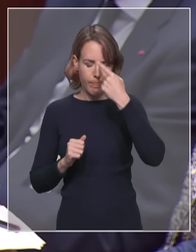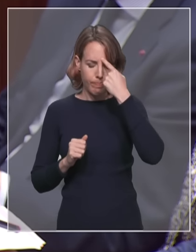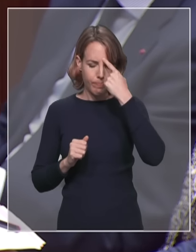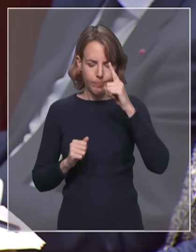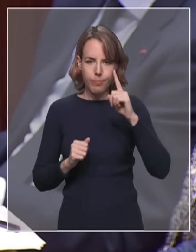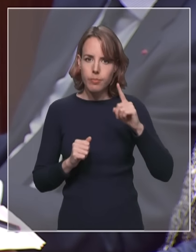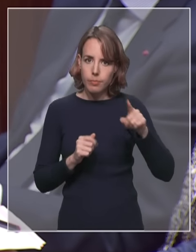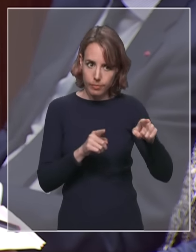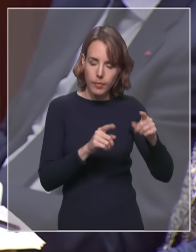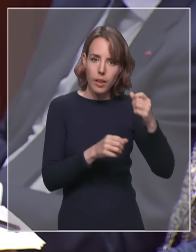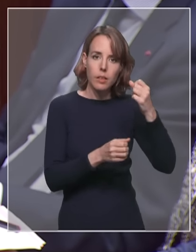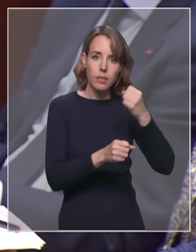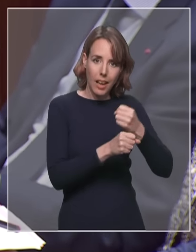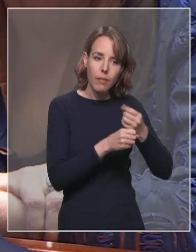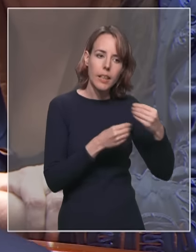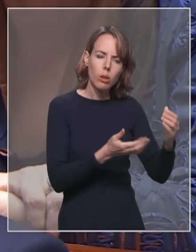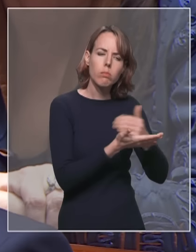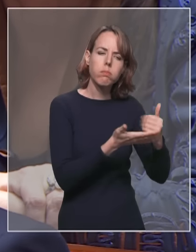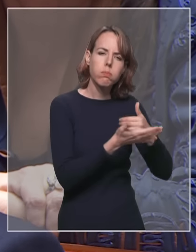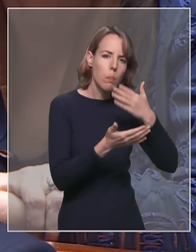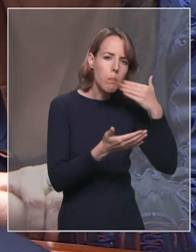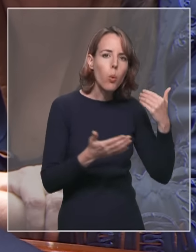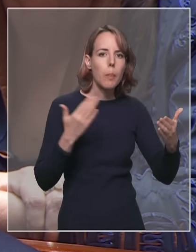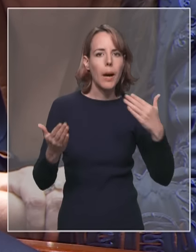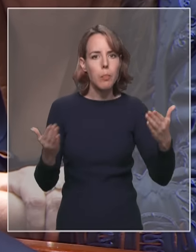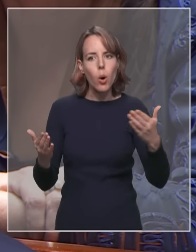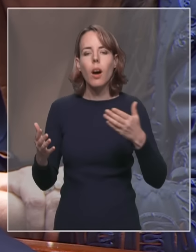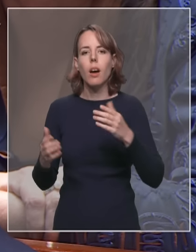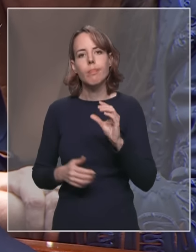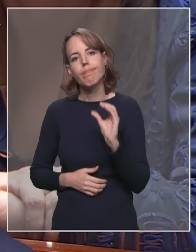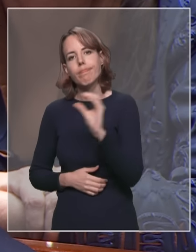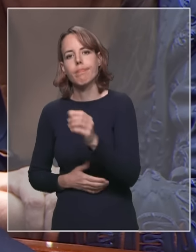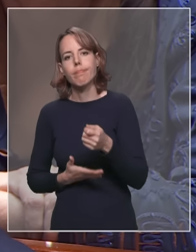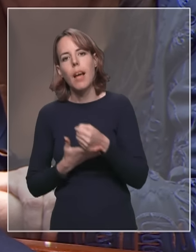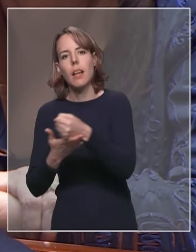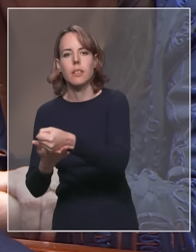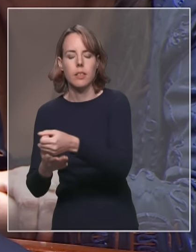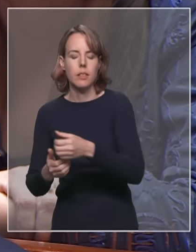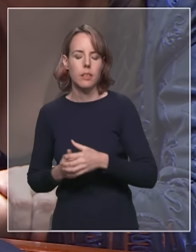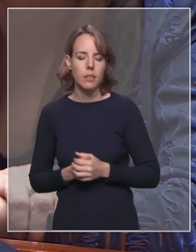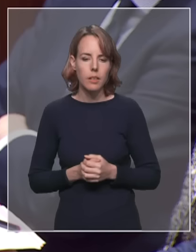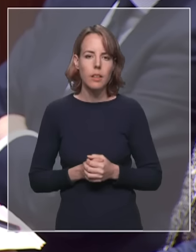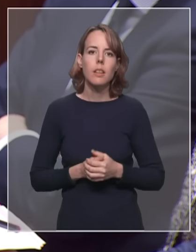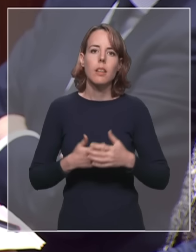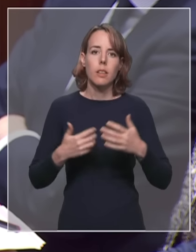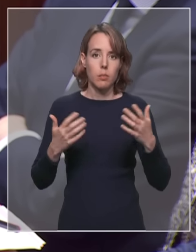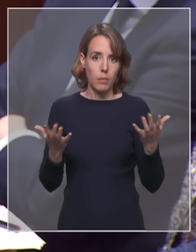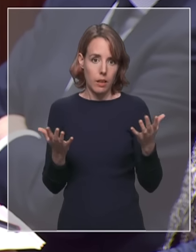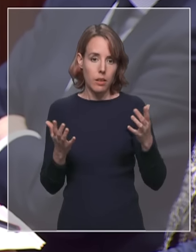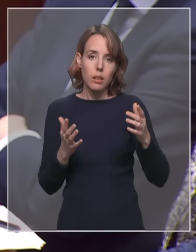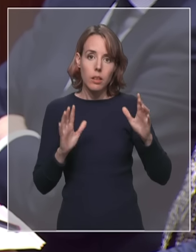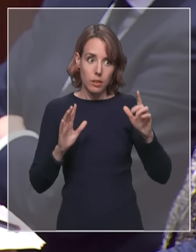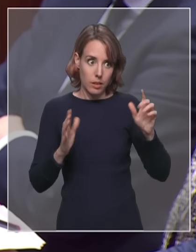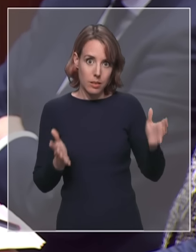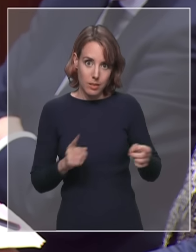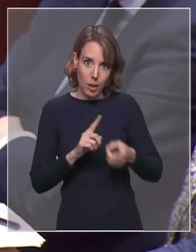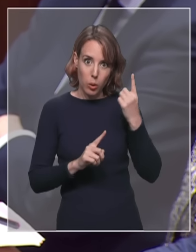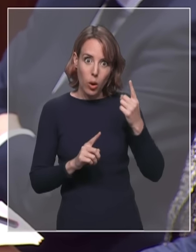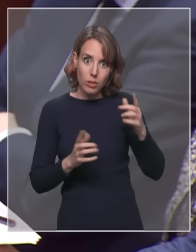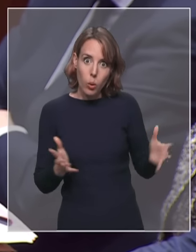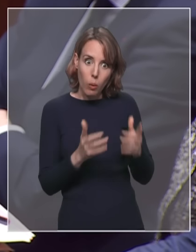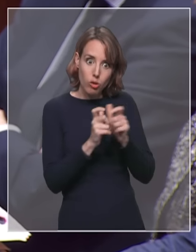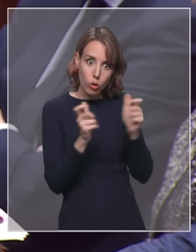travail paye toujours plus. Par ailleurs, nous devons aussi être toujours extrêmement vigilants que nos entreprises aient les possibilités de mieux payer leurs salariés, car ce n'est pas